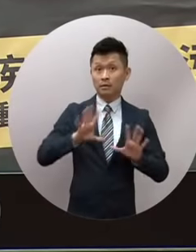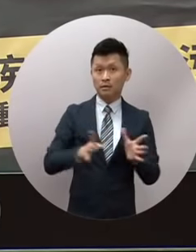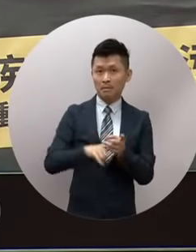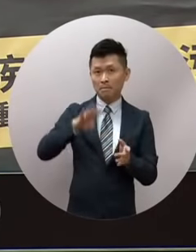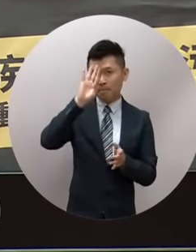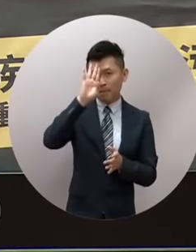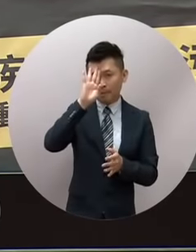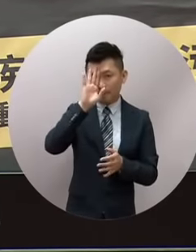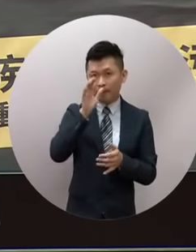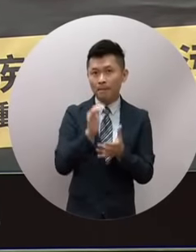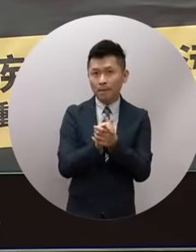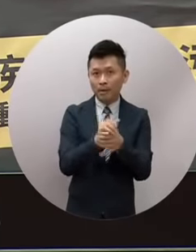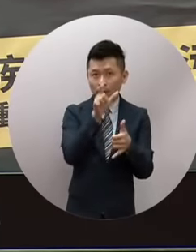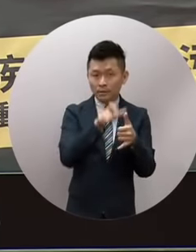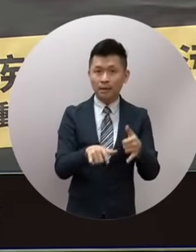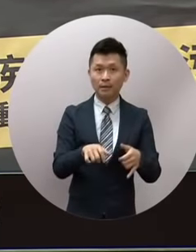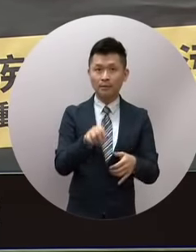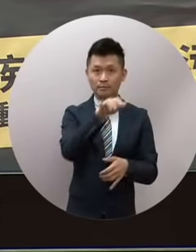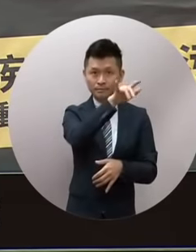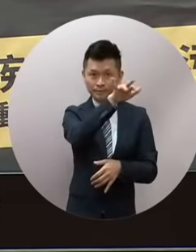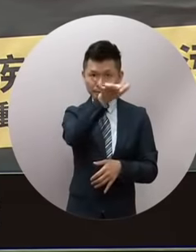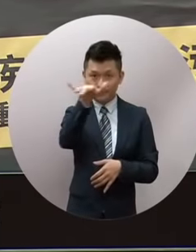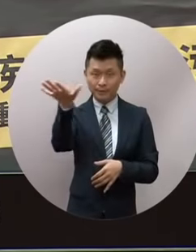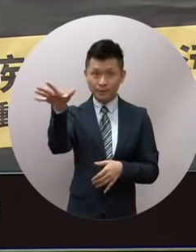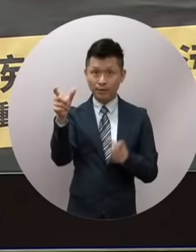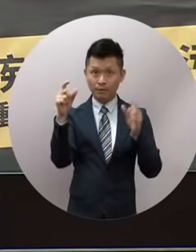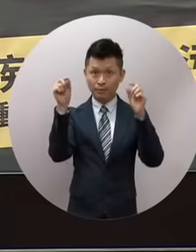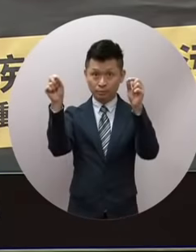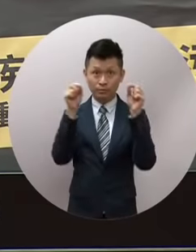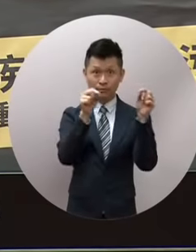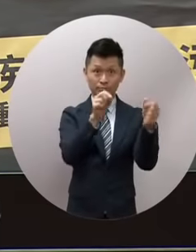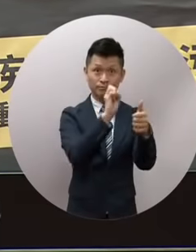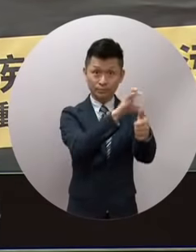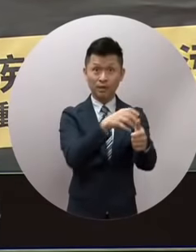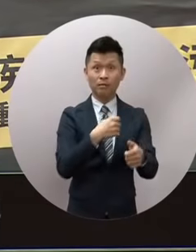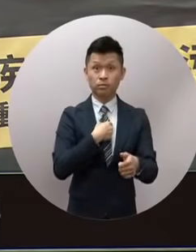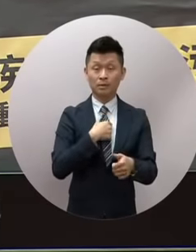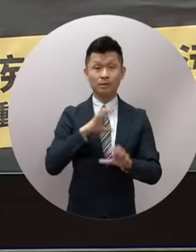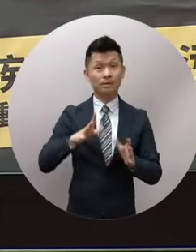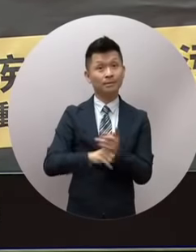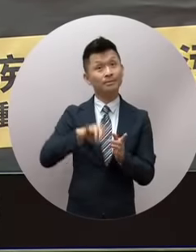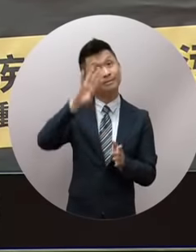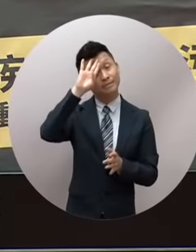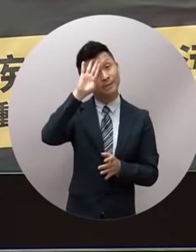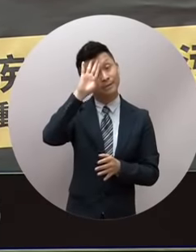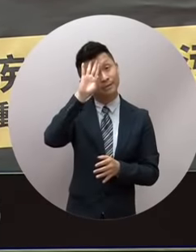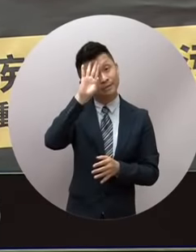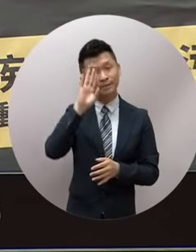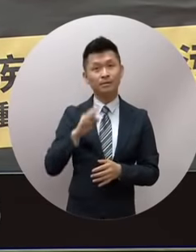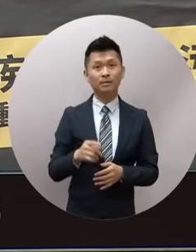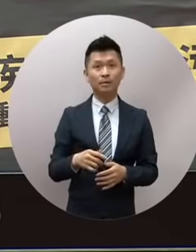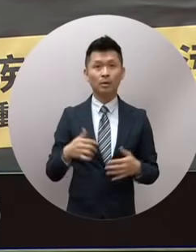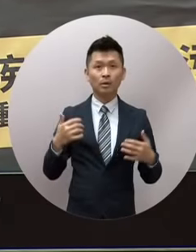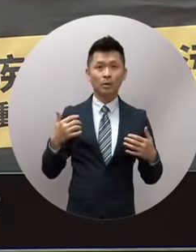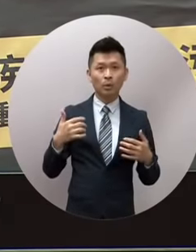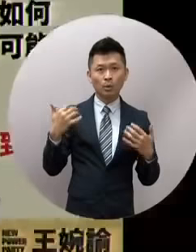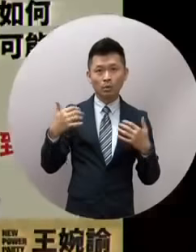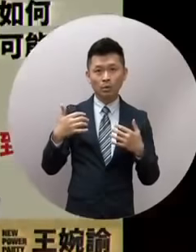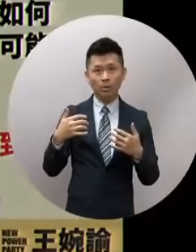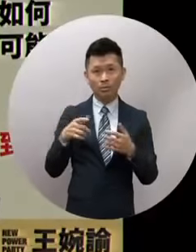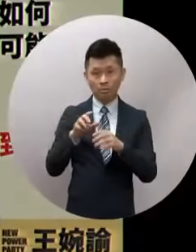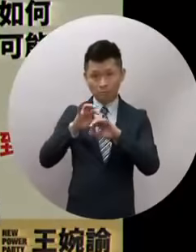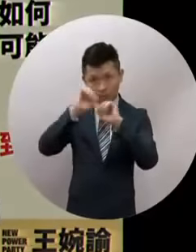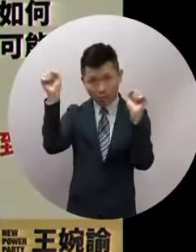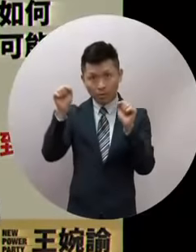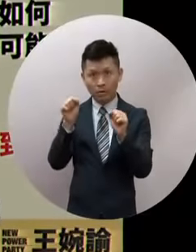的话其实我截录在这边，但是有其中一句话很想跟院长分享的是说，他提到精神病患不是一个只能想问题的想象而没有看到他